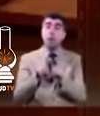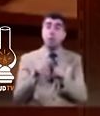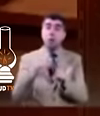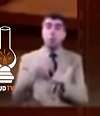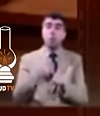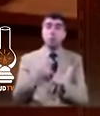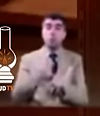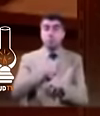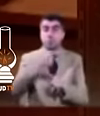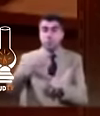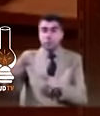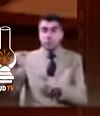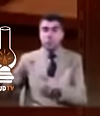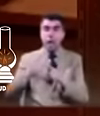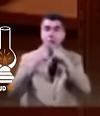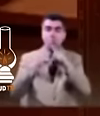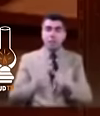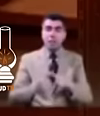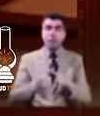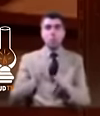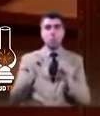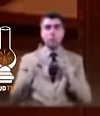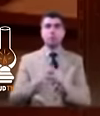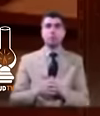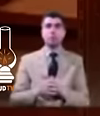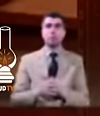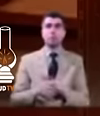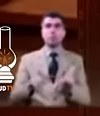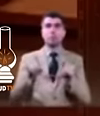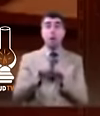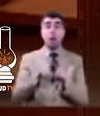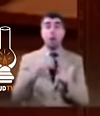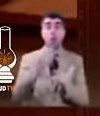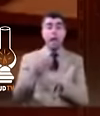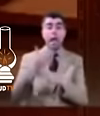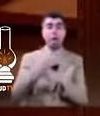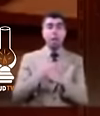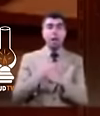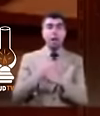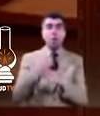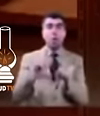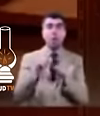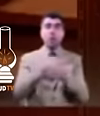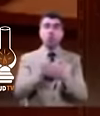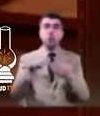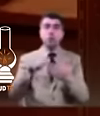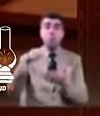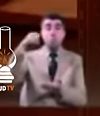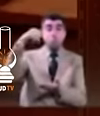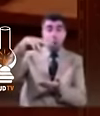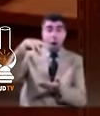التفويض. حنا كان عندنا نظام آخر كتعرفوا كيخصك ما تشري بولة في